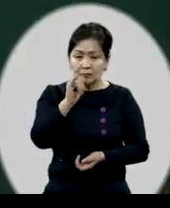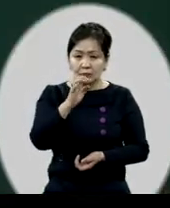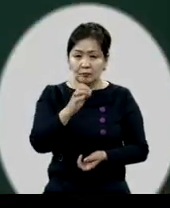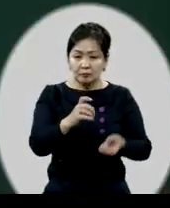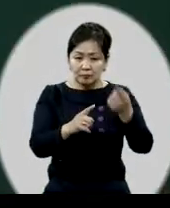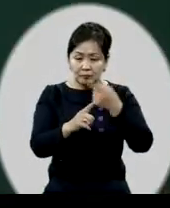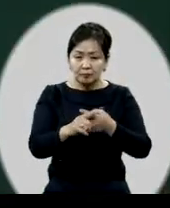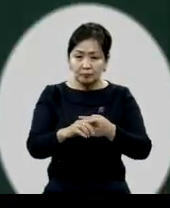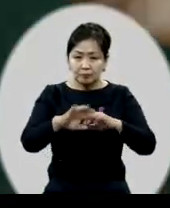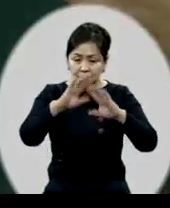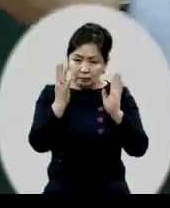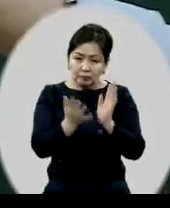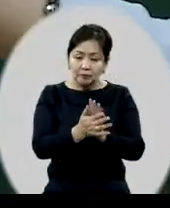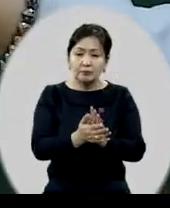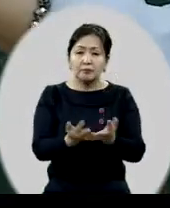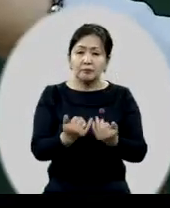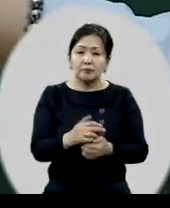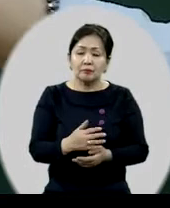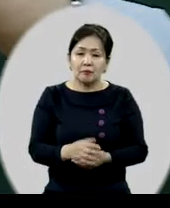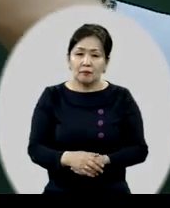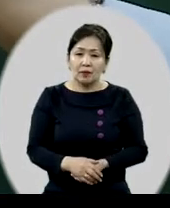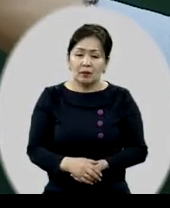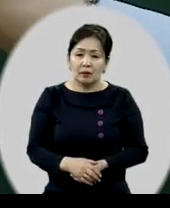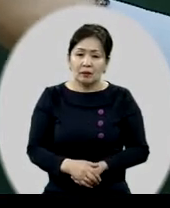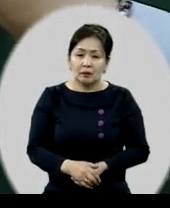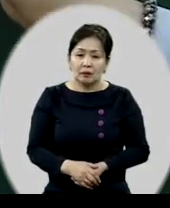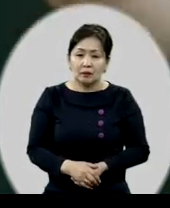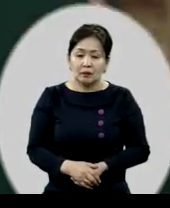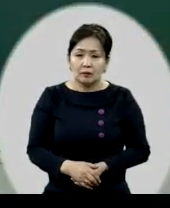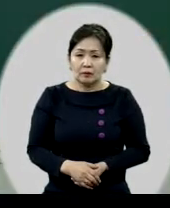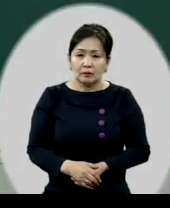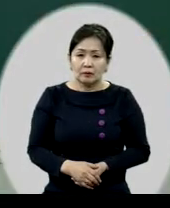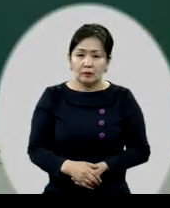Одоо усны хэмжээ ямар болсон байгаа вэ?